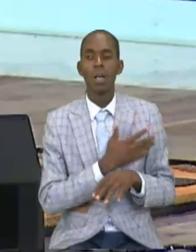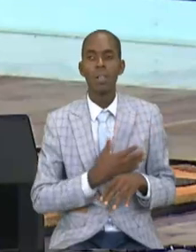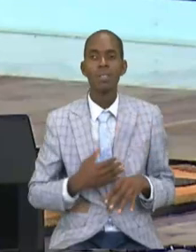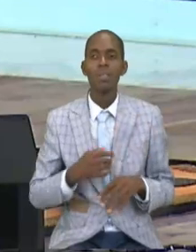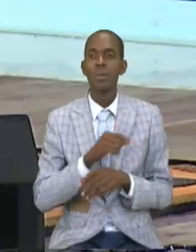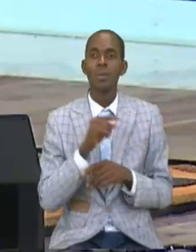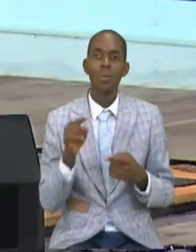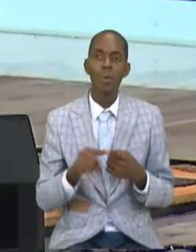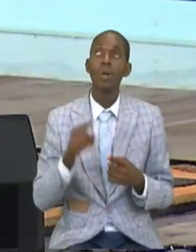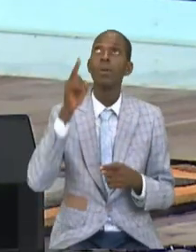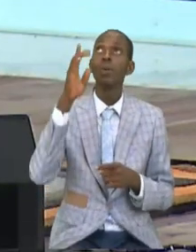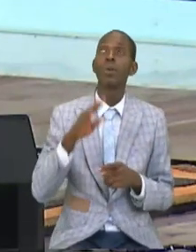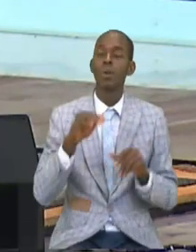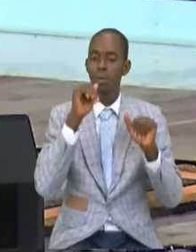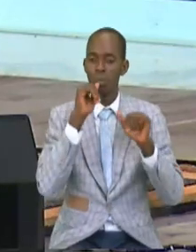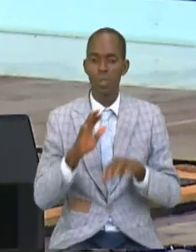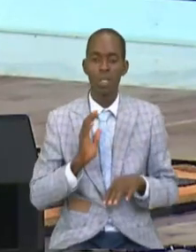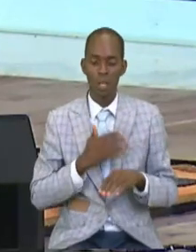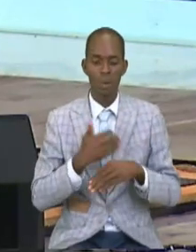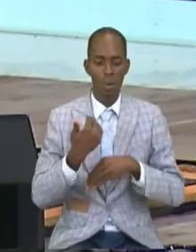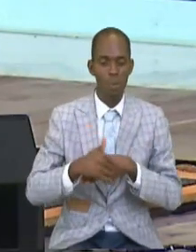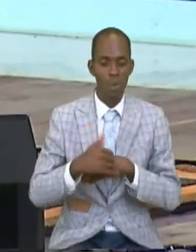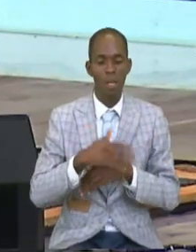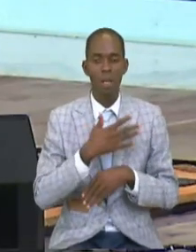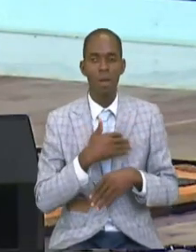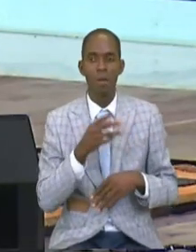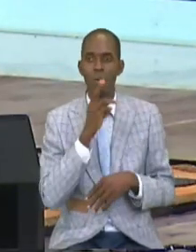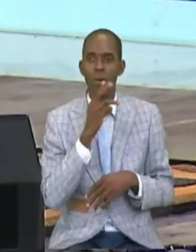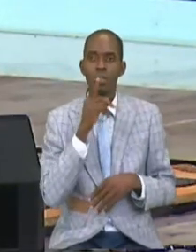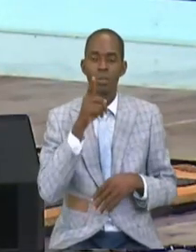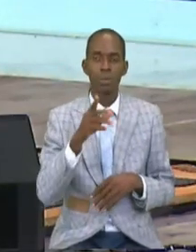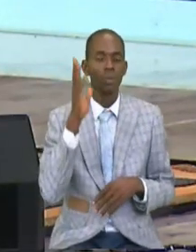eau, regardez ici que je vous parle. Lorsqu'ils